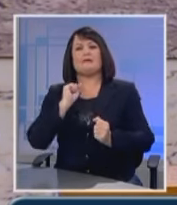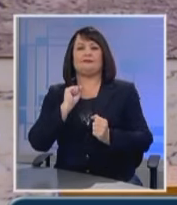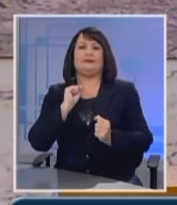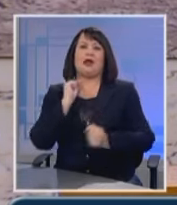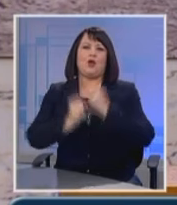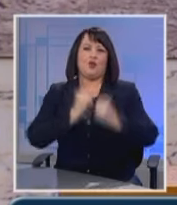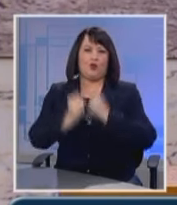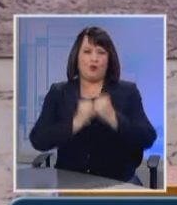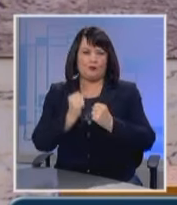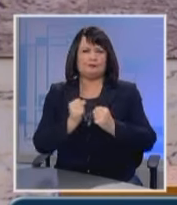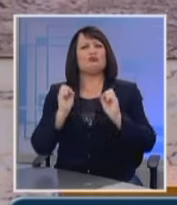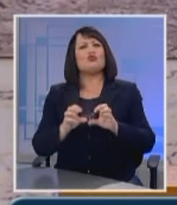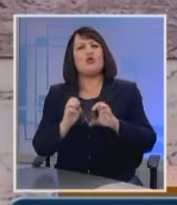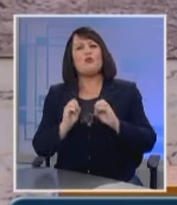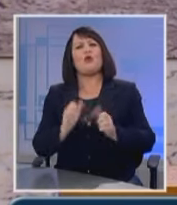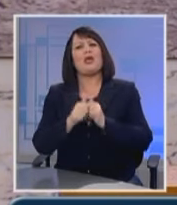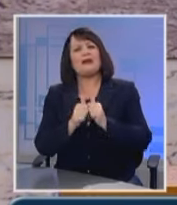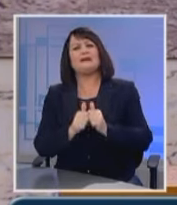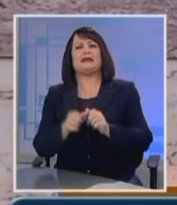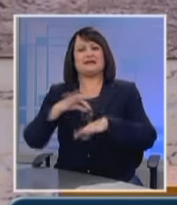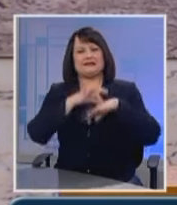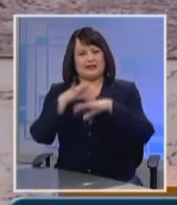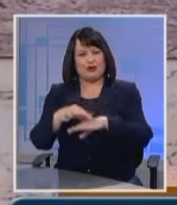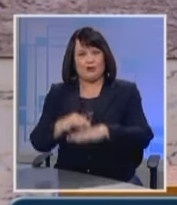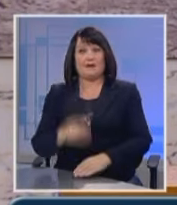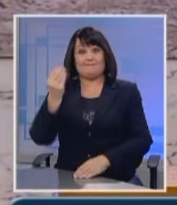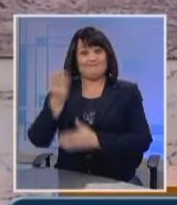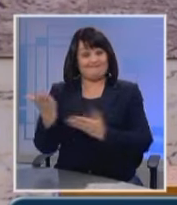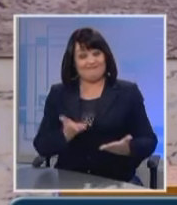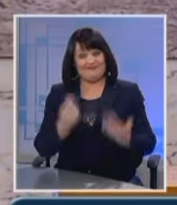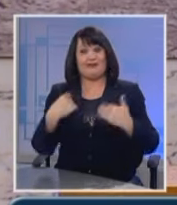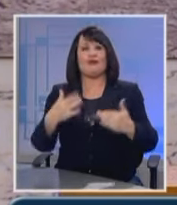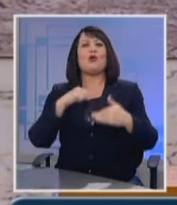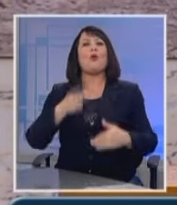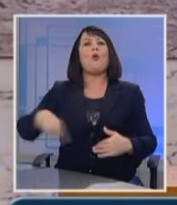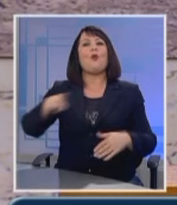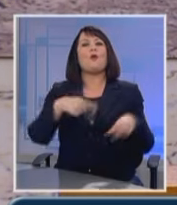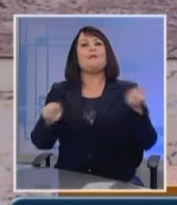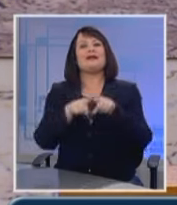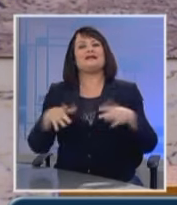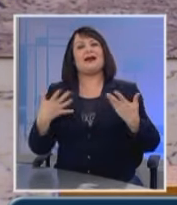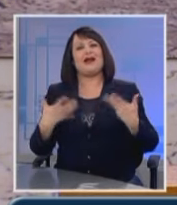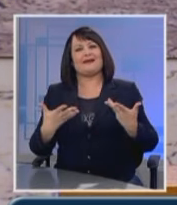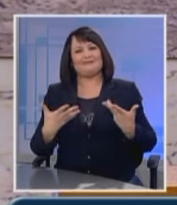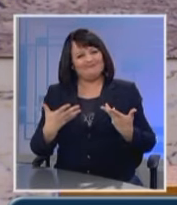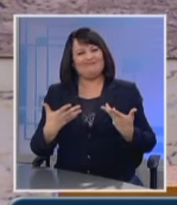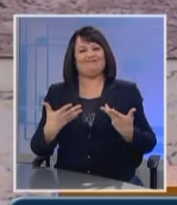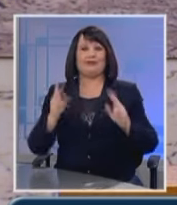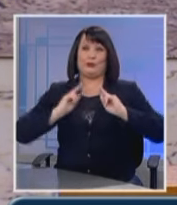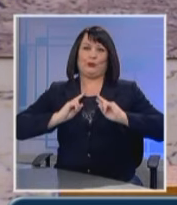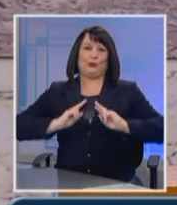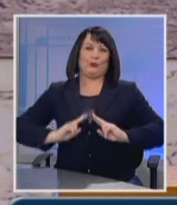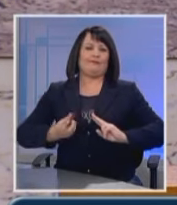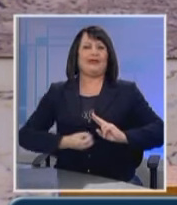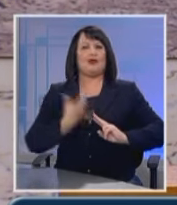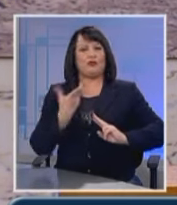συνοδοί. Η Βουλή των Ελλήνων σας καλωσορίζει σήμερα για να μοιραστούμε όλοι μαζί τη χαρά και την ικανοποίηση